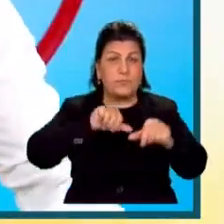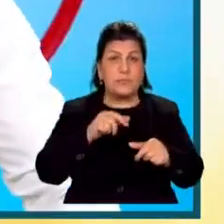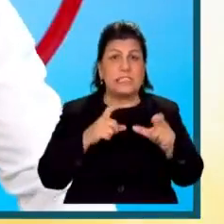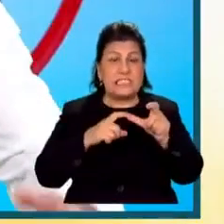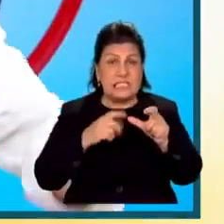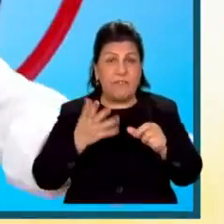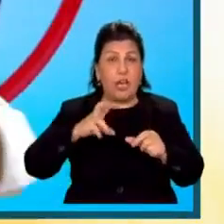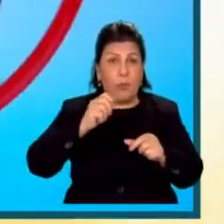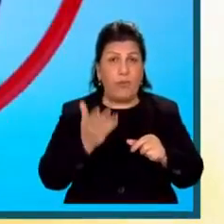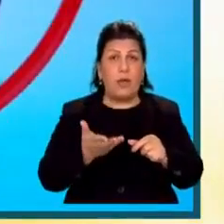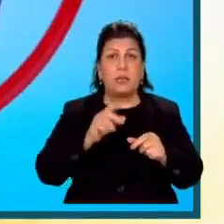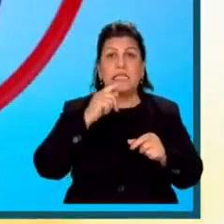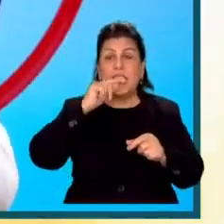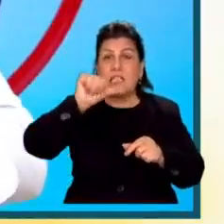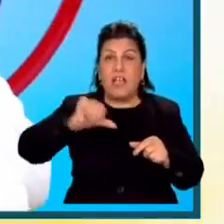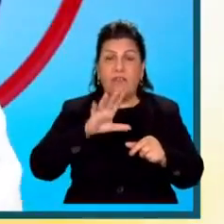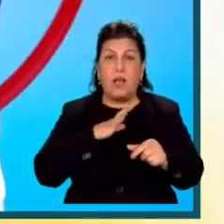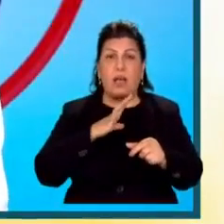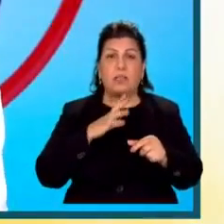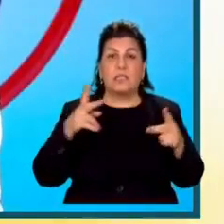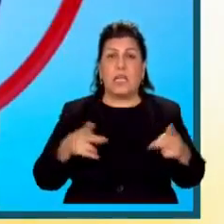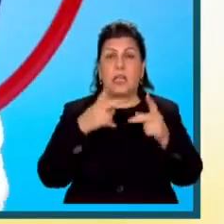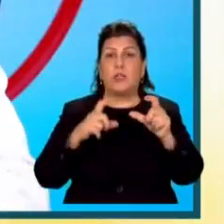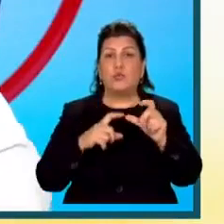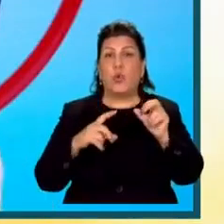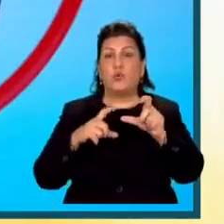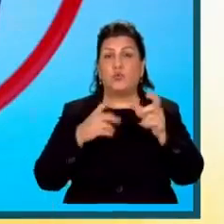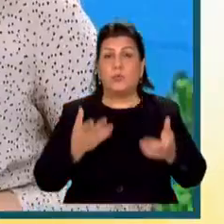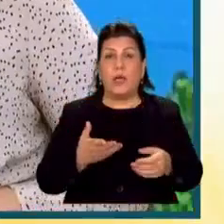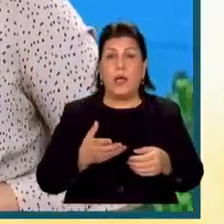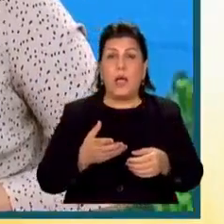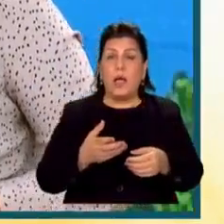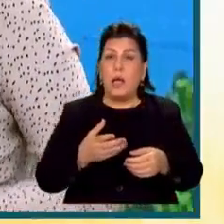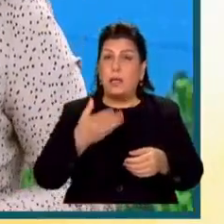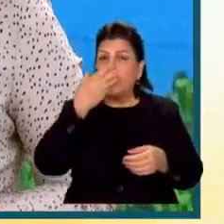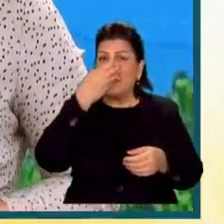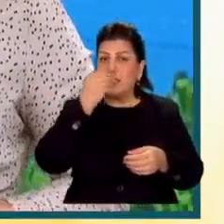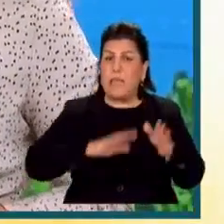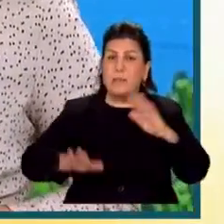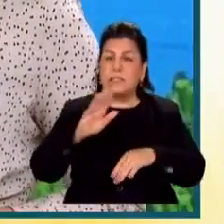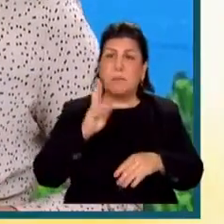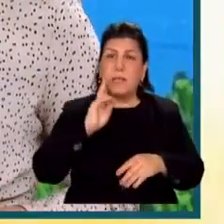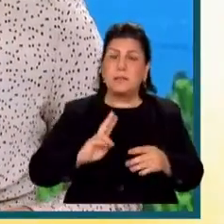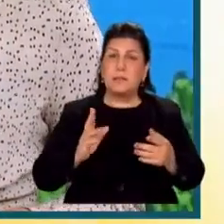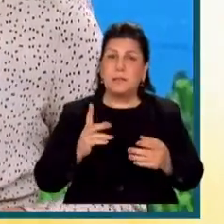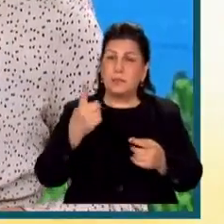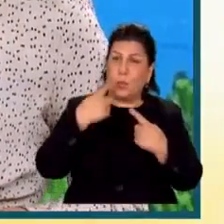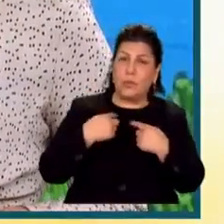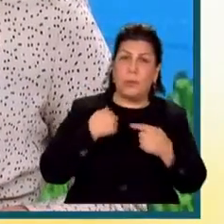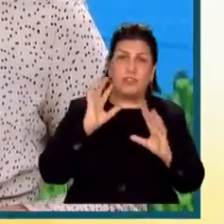yağı da var ya onu da var o yüzden salata sosu yiyecek bezinde yağ deyince benim hakkım karışacak